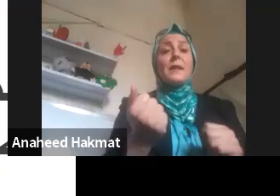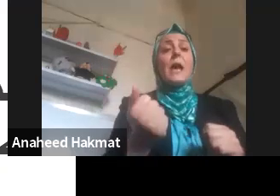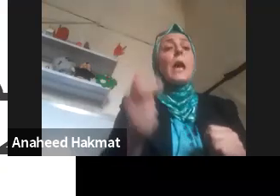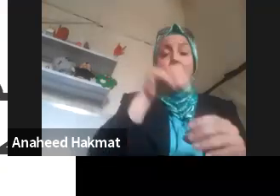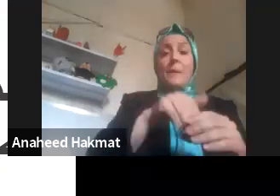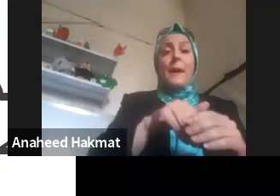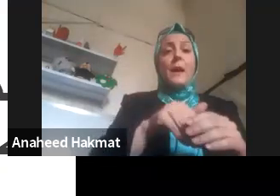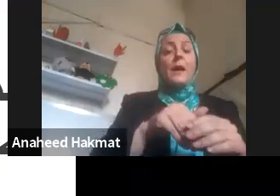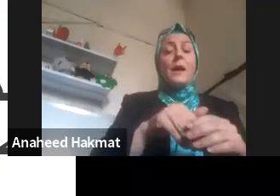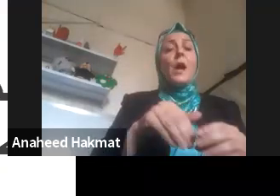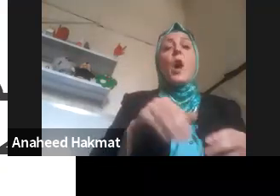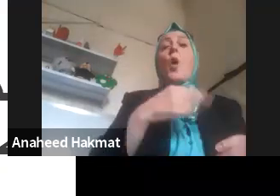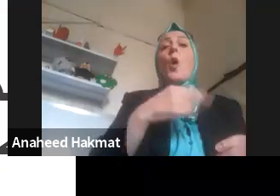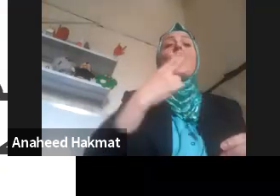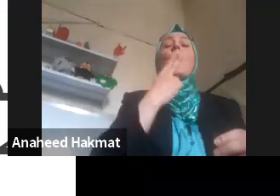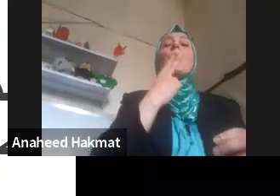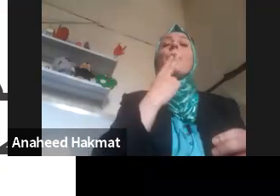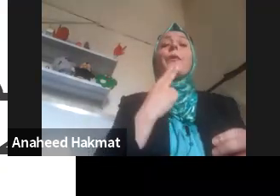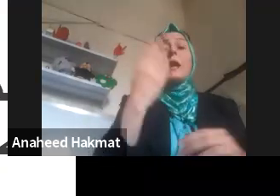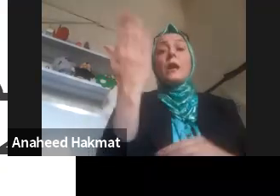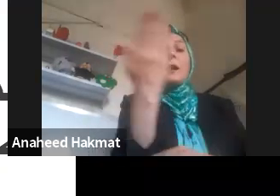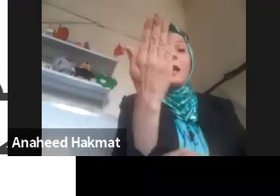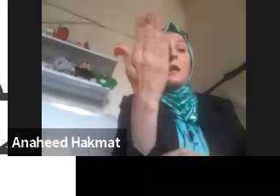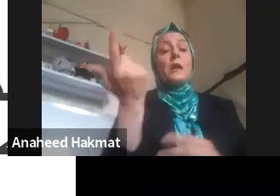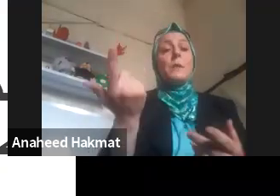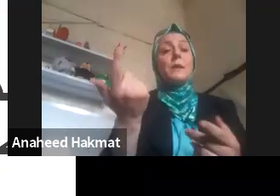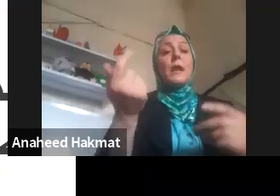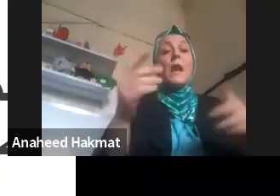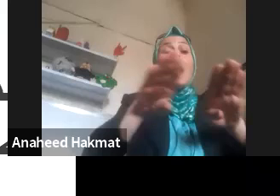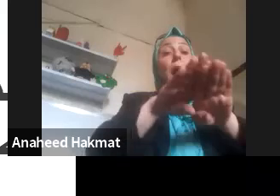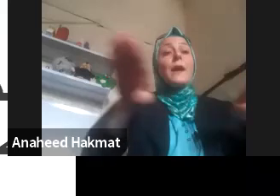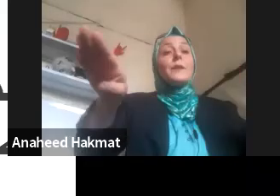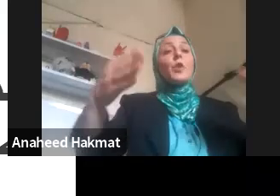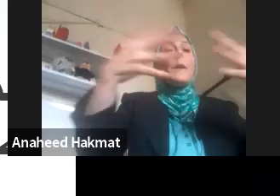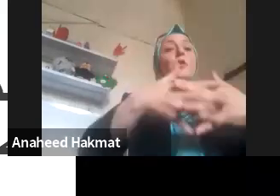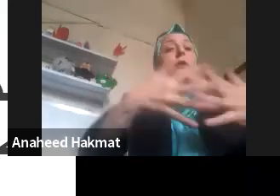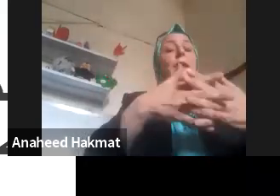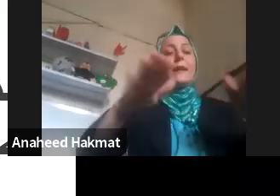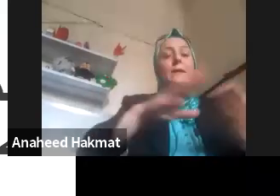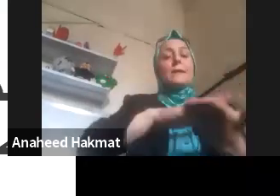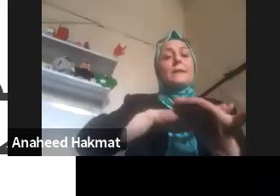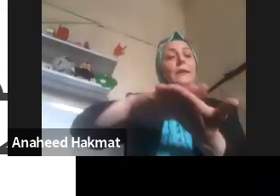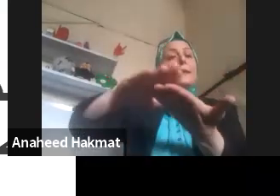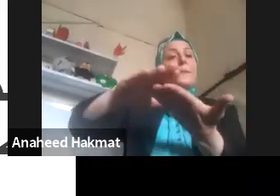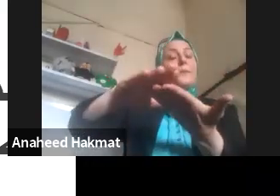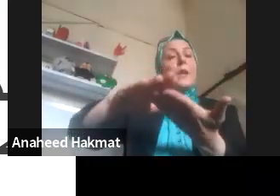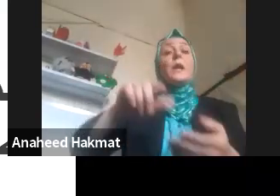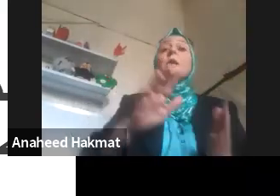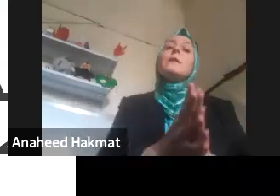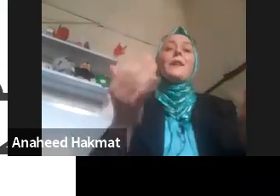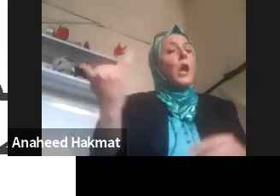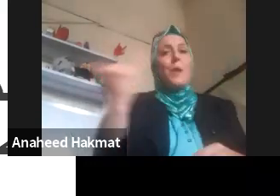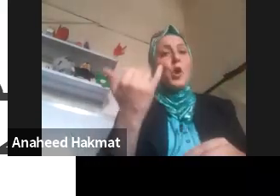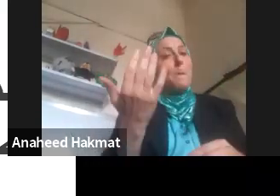اللي بنسميه الأسطح المشتركة اللي بنلمسها كثير من الأشخاص. كثير مهم قبل فتح المدرسة يصير